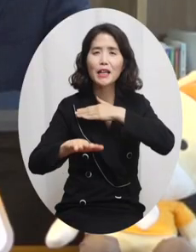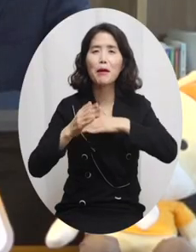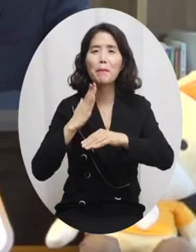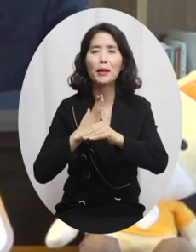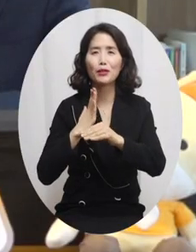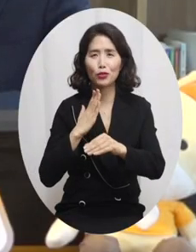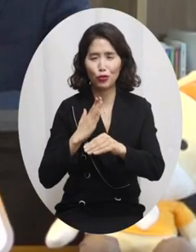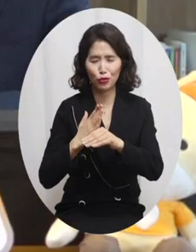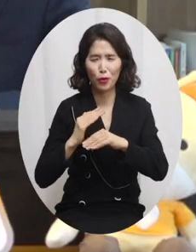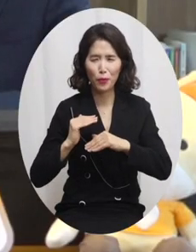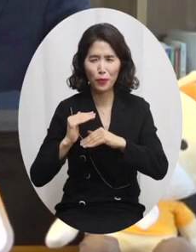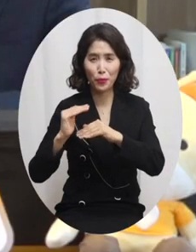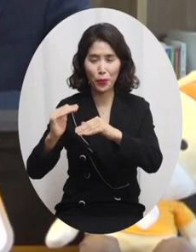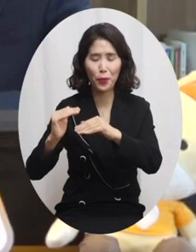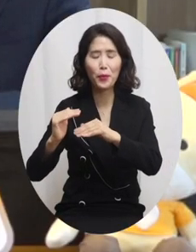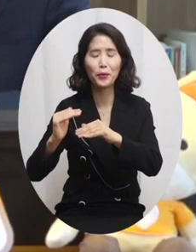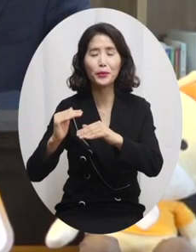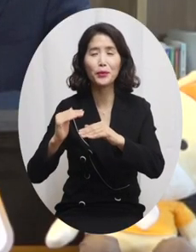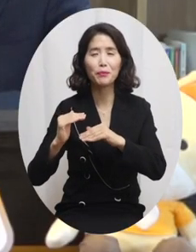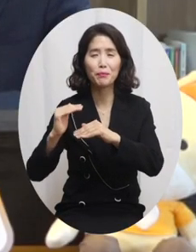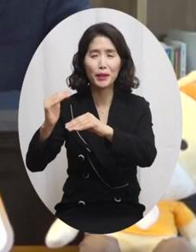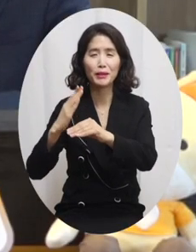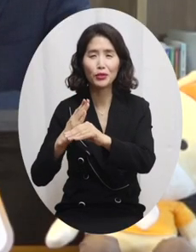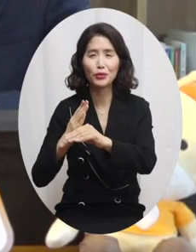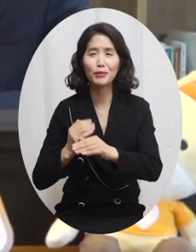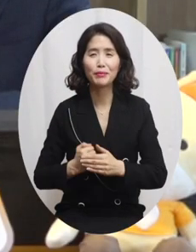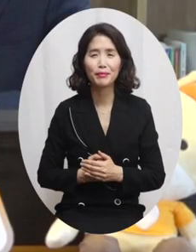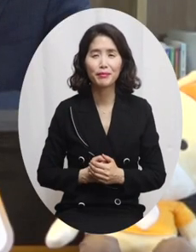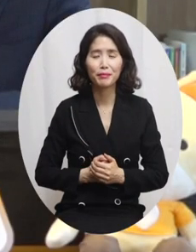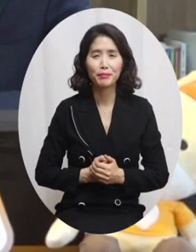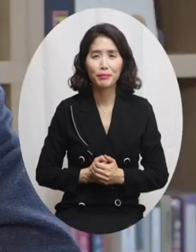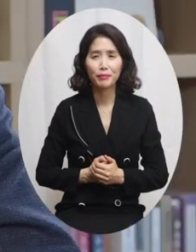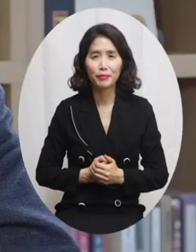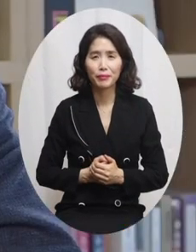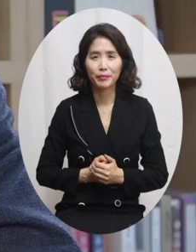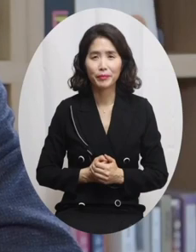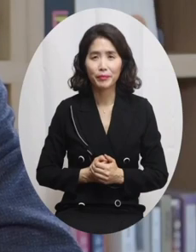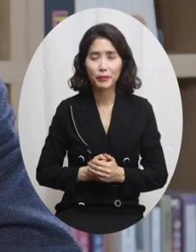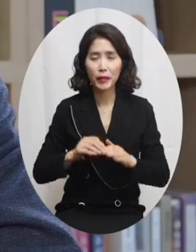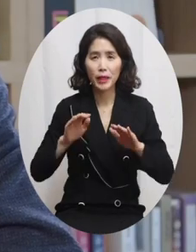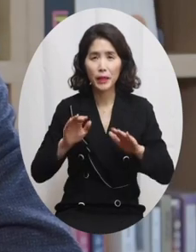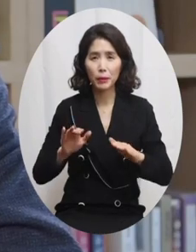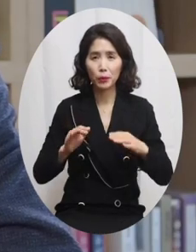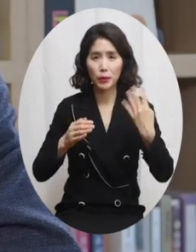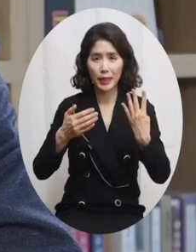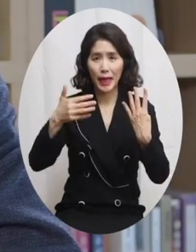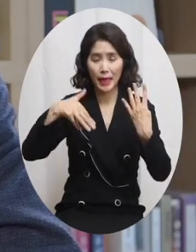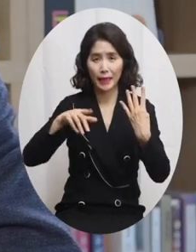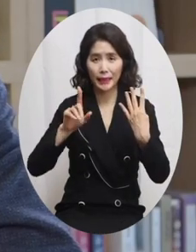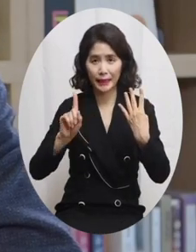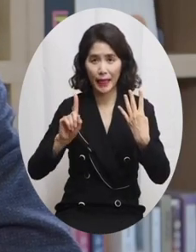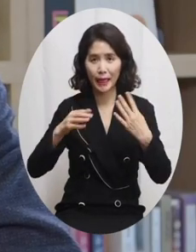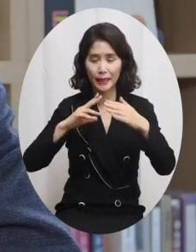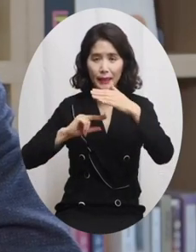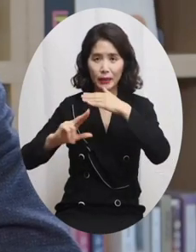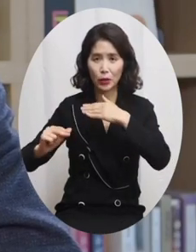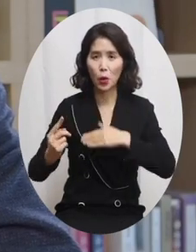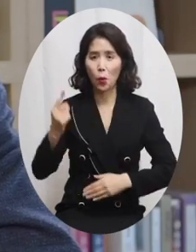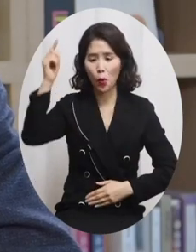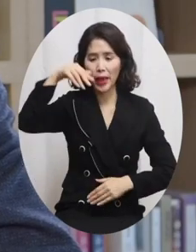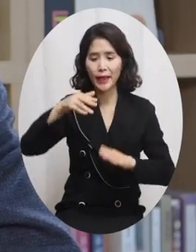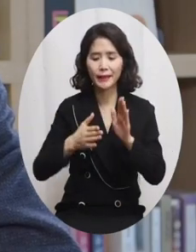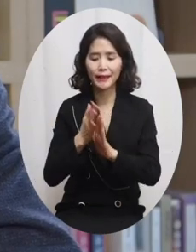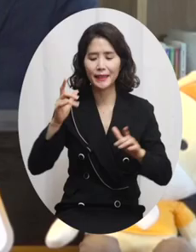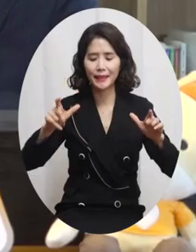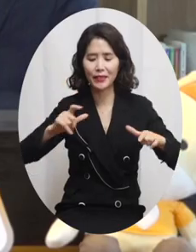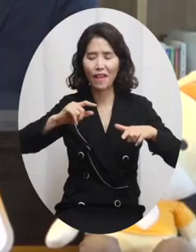이제 거의 난공사는 다 끝났다. 예. 이렇게 보시면 될 것 같고 이번 4차 철도망 계획 속에 고양시가 이제